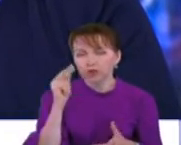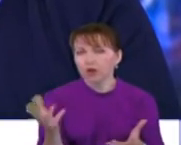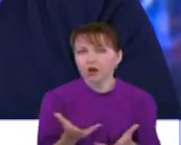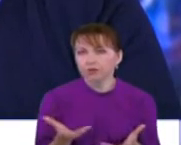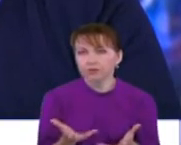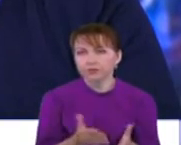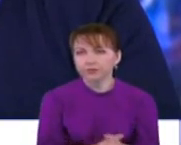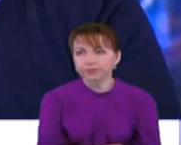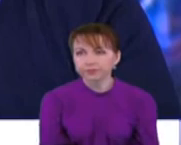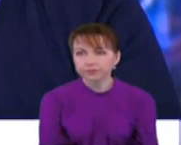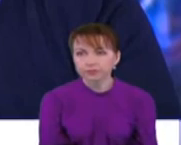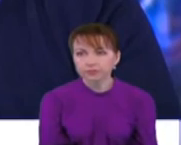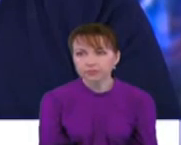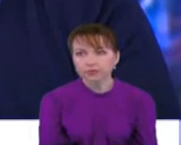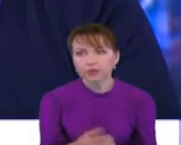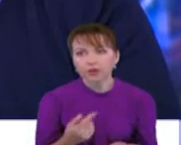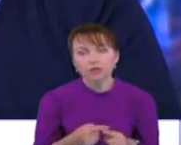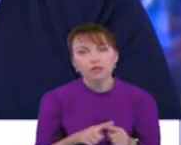Тобто, все в нейтральних водах?